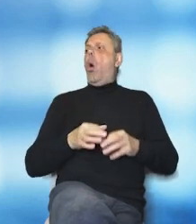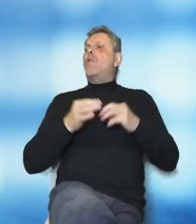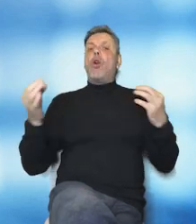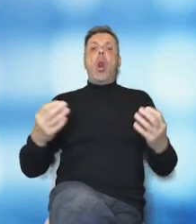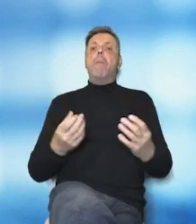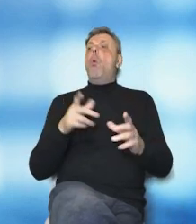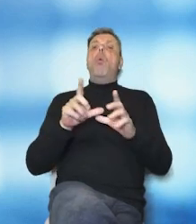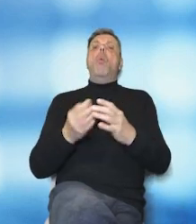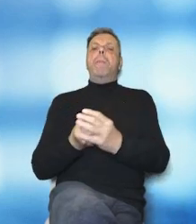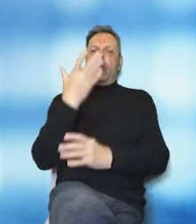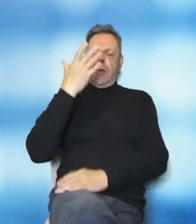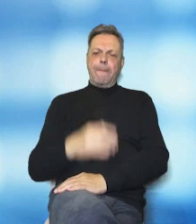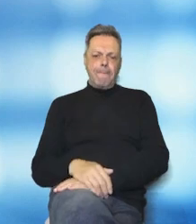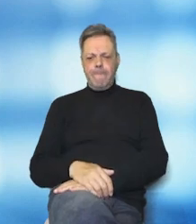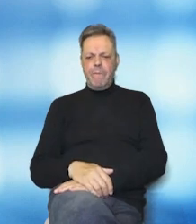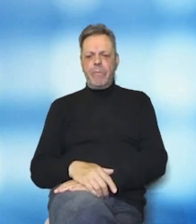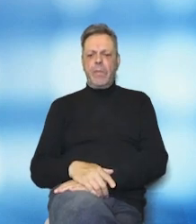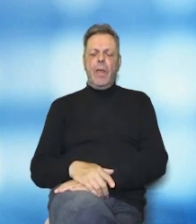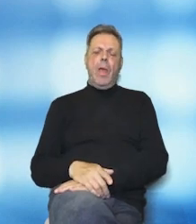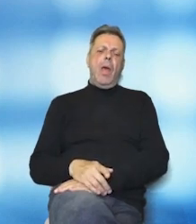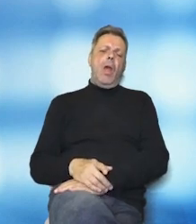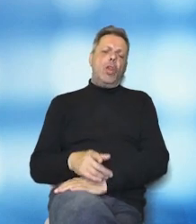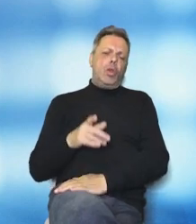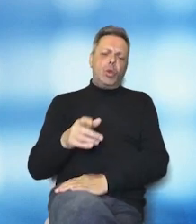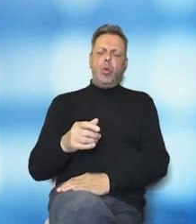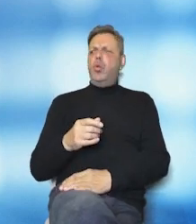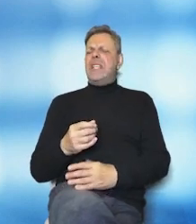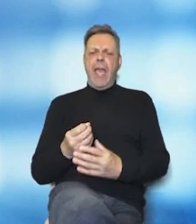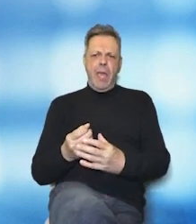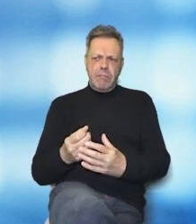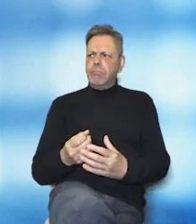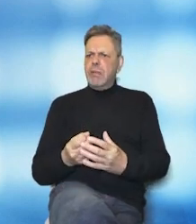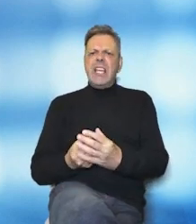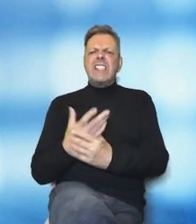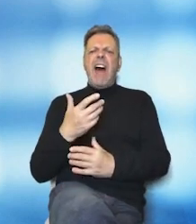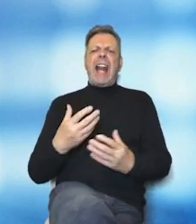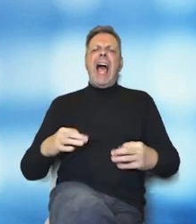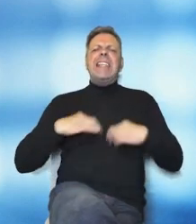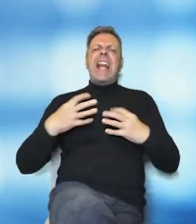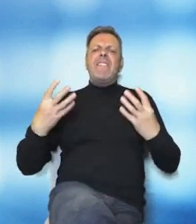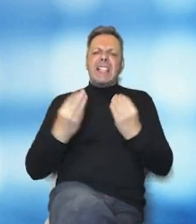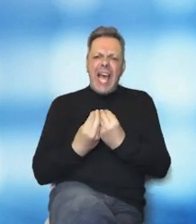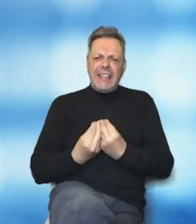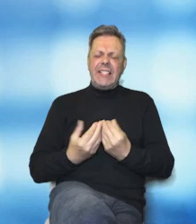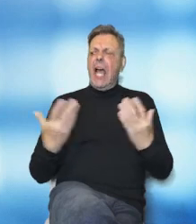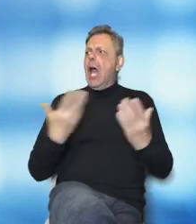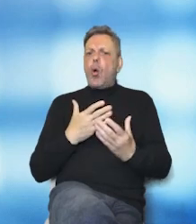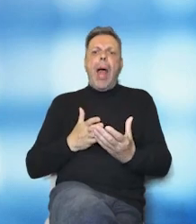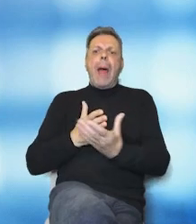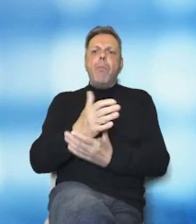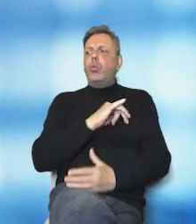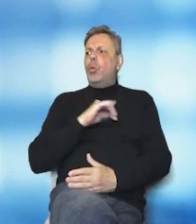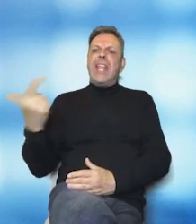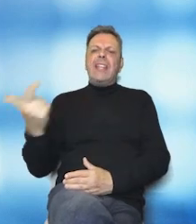prirodi. Da. I to je zapravo, tu se formira jedna zdrava zajednica koja se međusobno na putu pomaže, malo